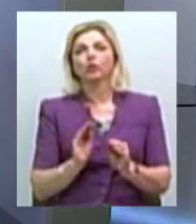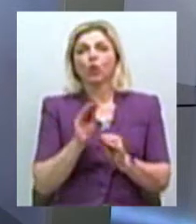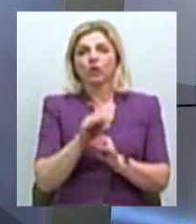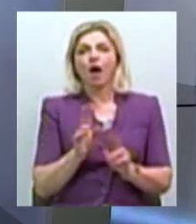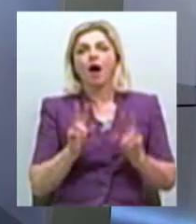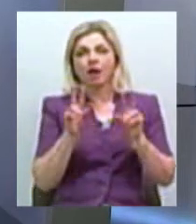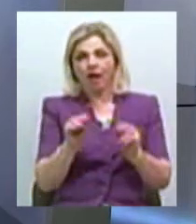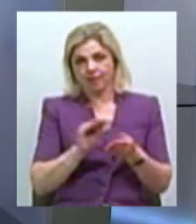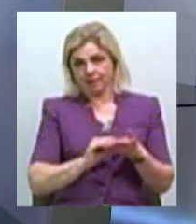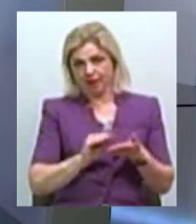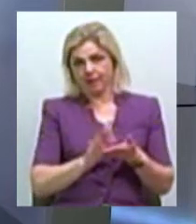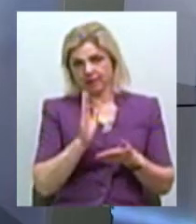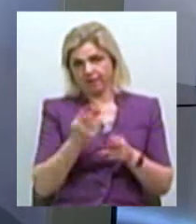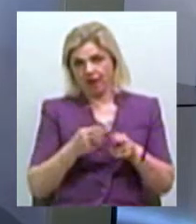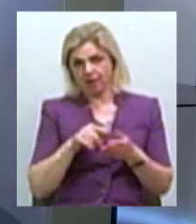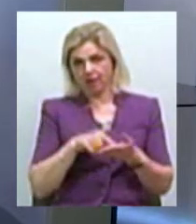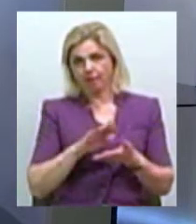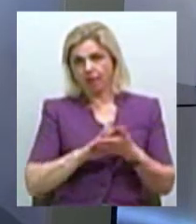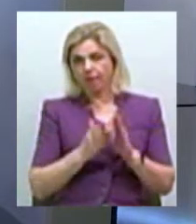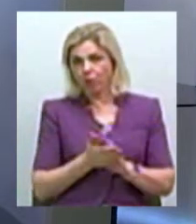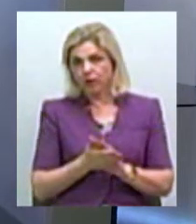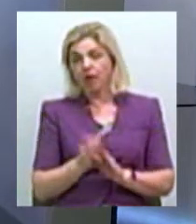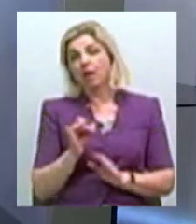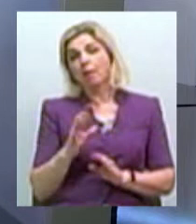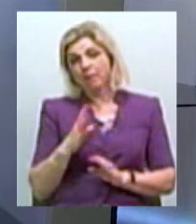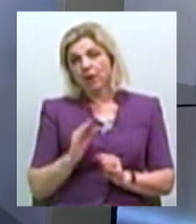гарантії передбачити для найманих працівників. І от якраз це і була